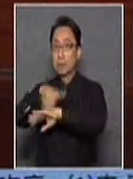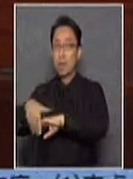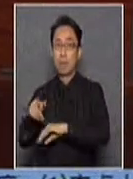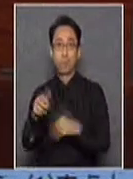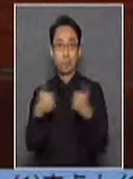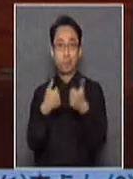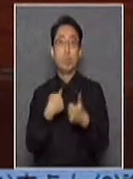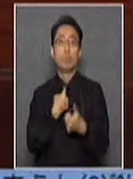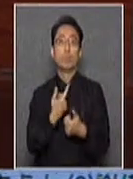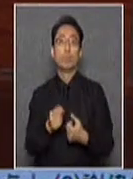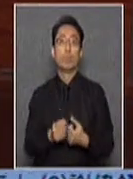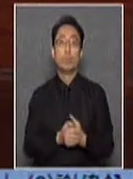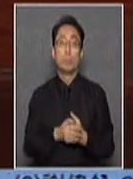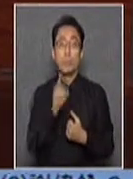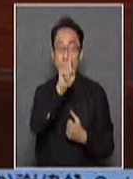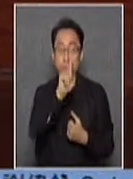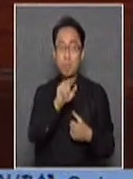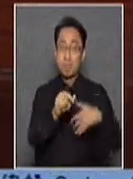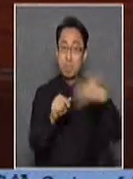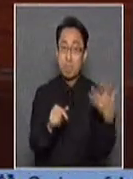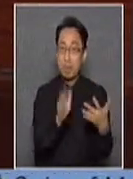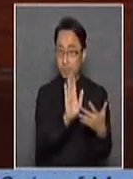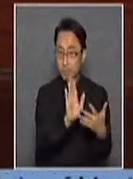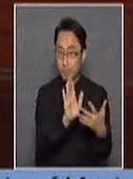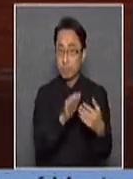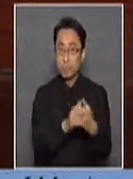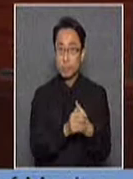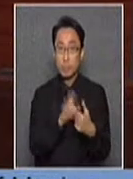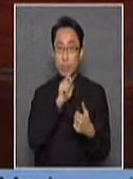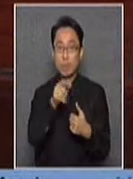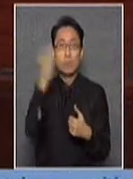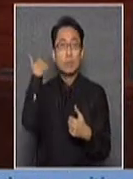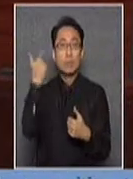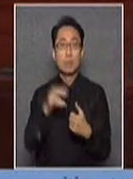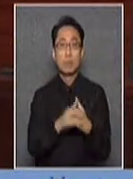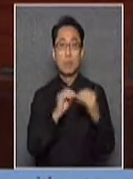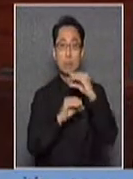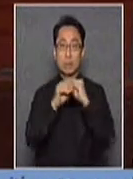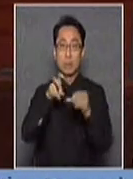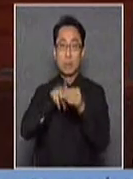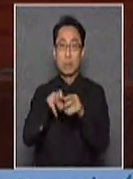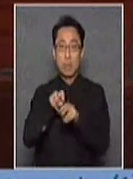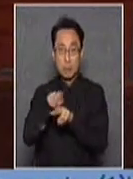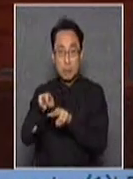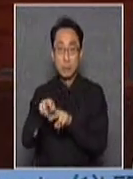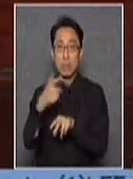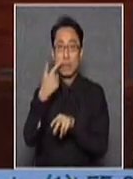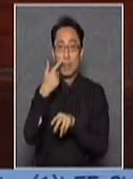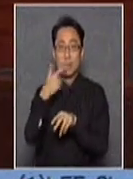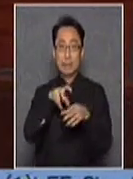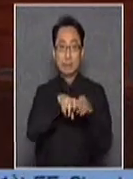區不用5萬，主席，在這個當時興建這個西鐵西港島線的時候，